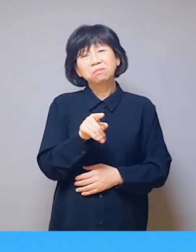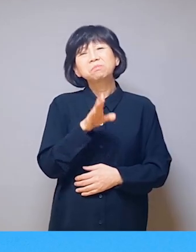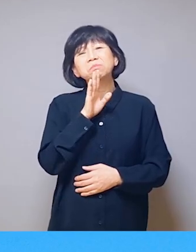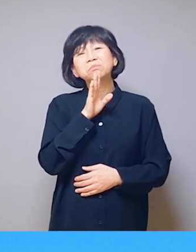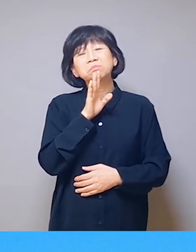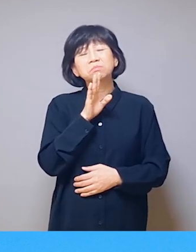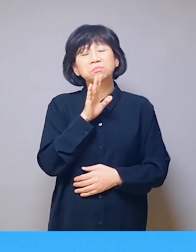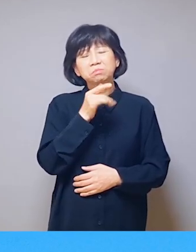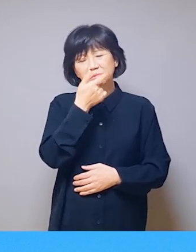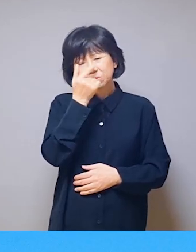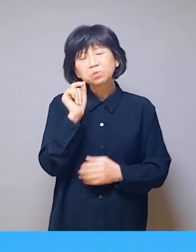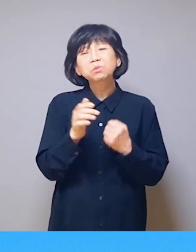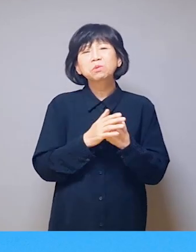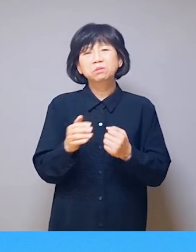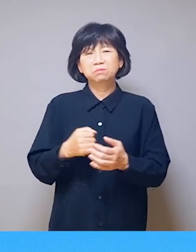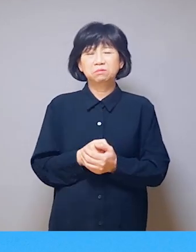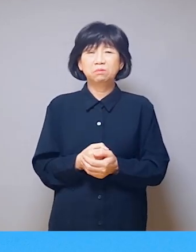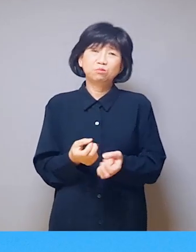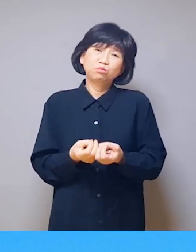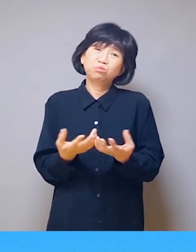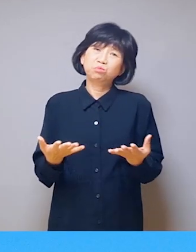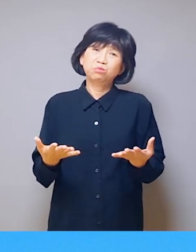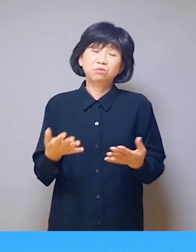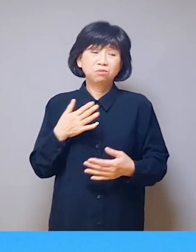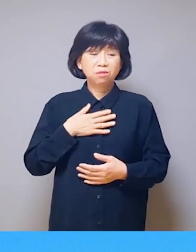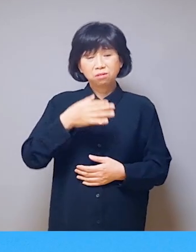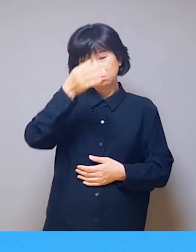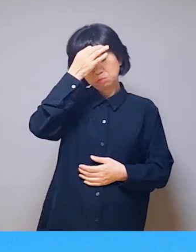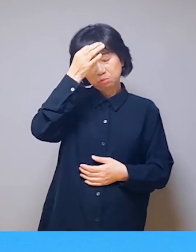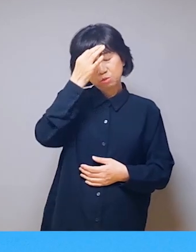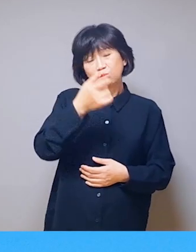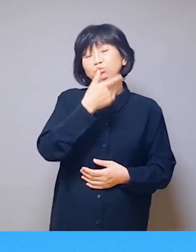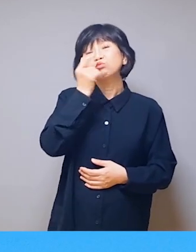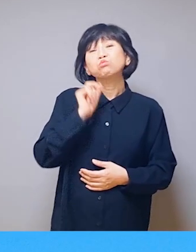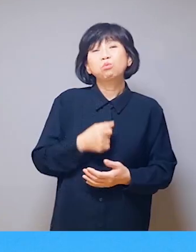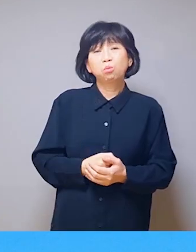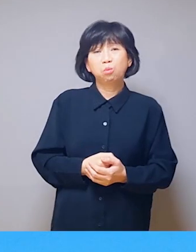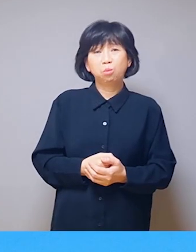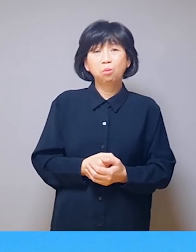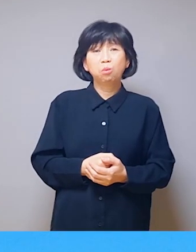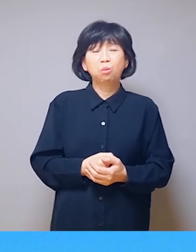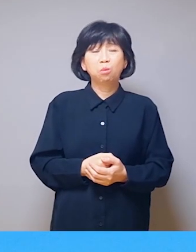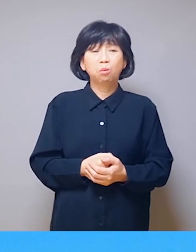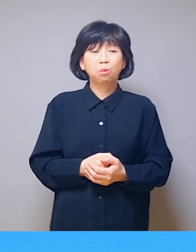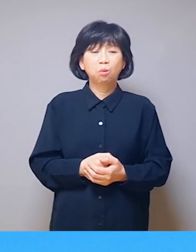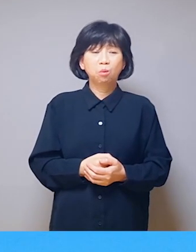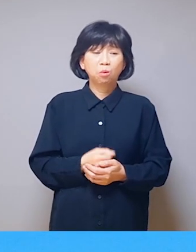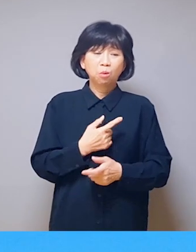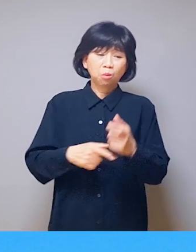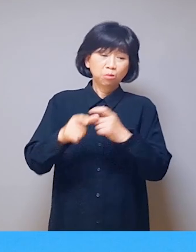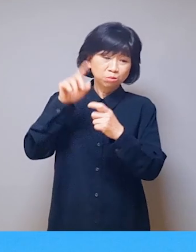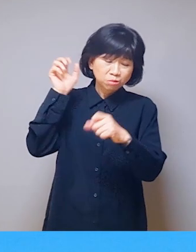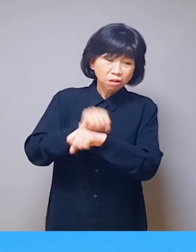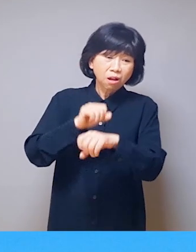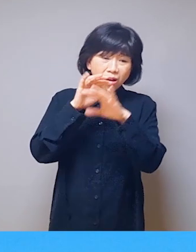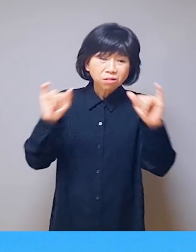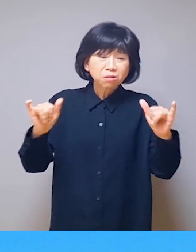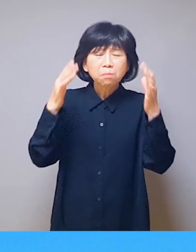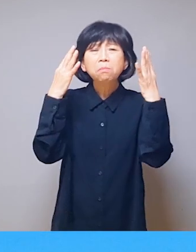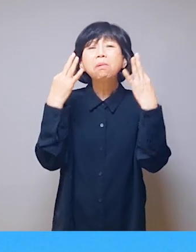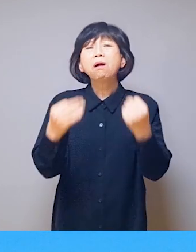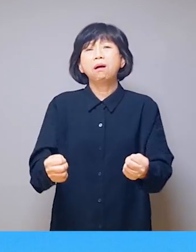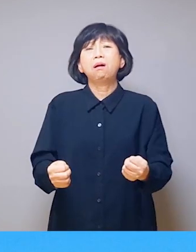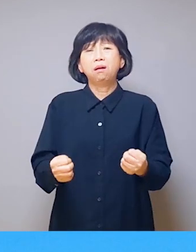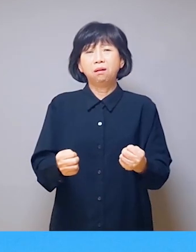내가 부족하니까, 내 실력이 없으니까, 나보다 더 잘하는 사람이 있으니까